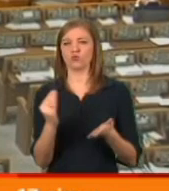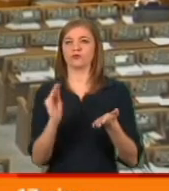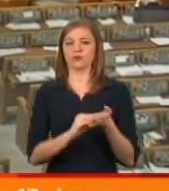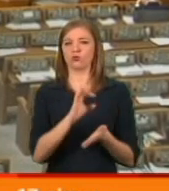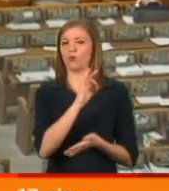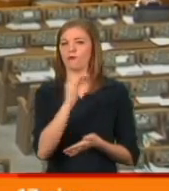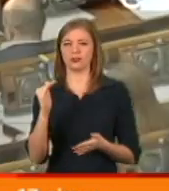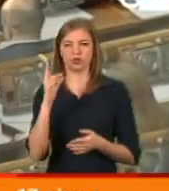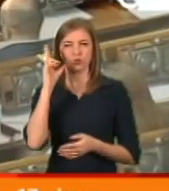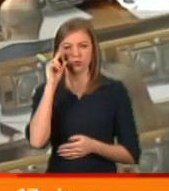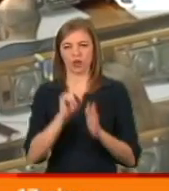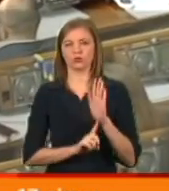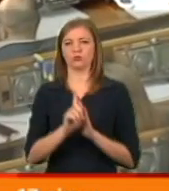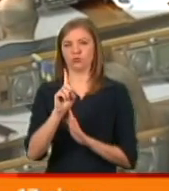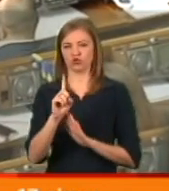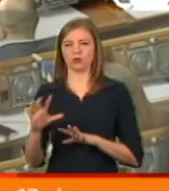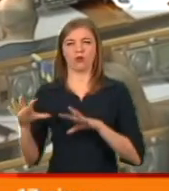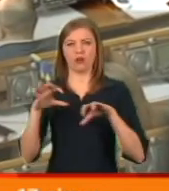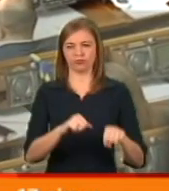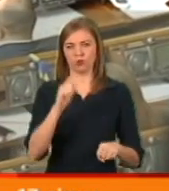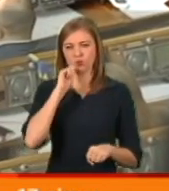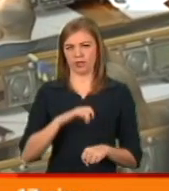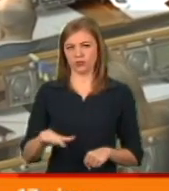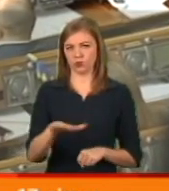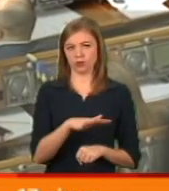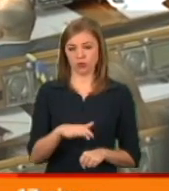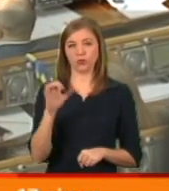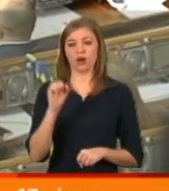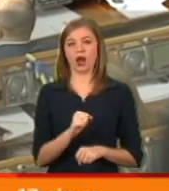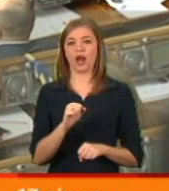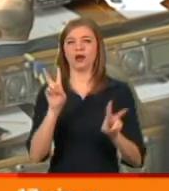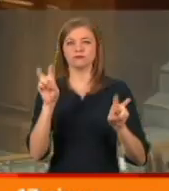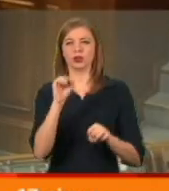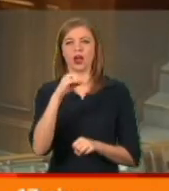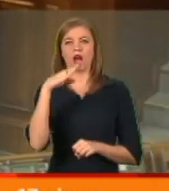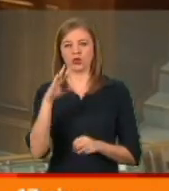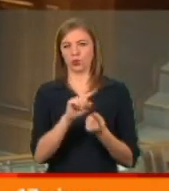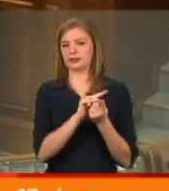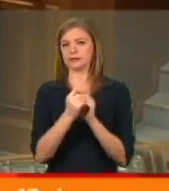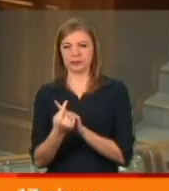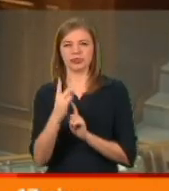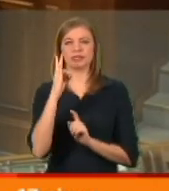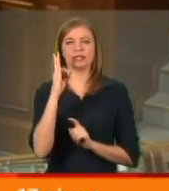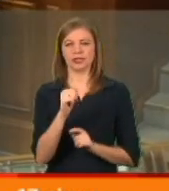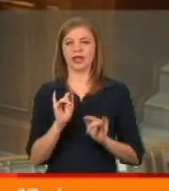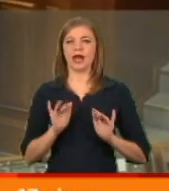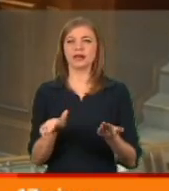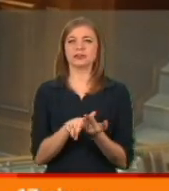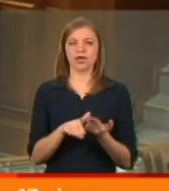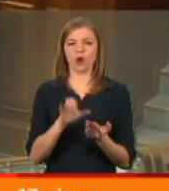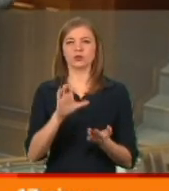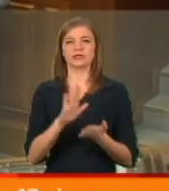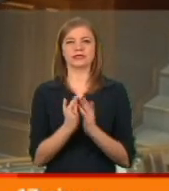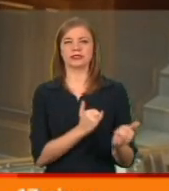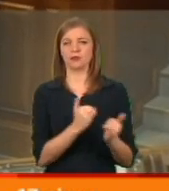встановити офіційну дату початку захоплення української території, а поняття АТО змінити на заходи із